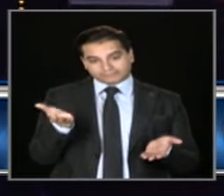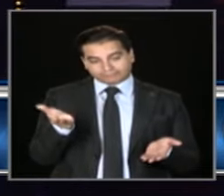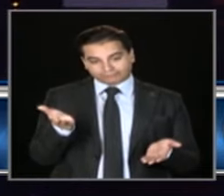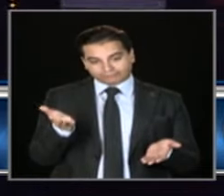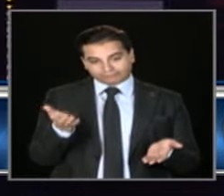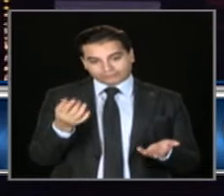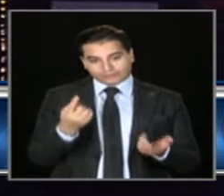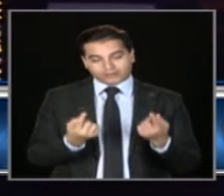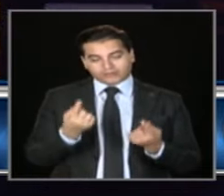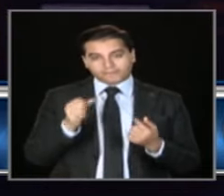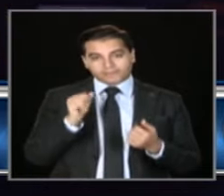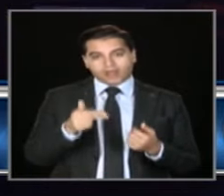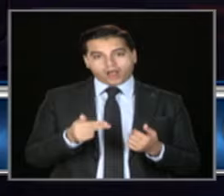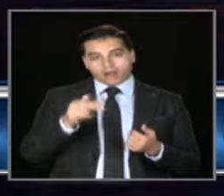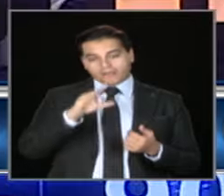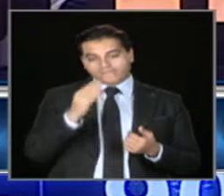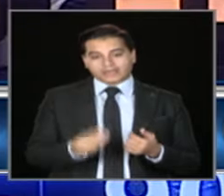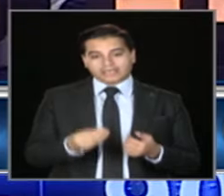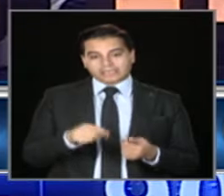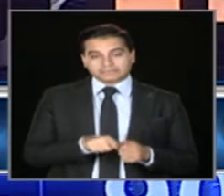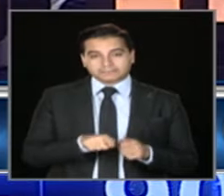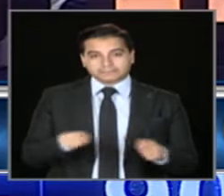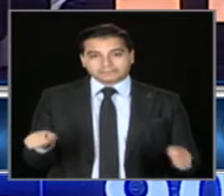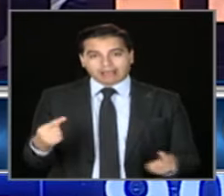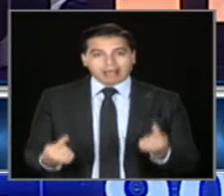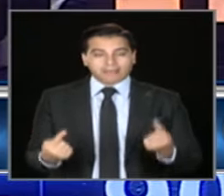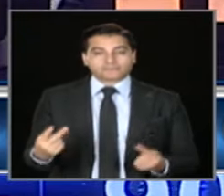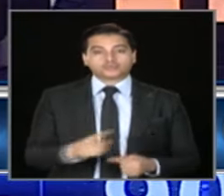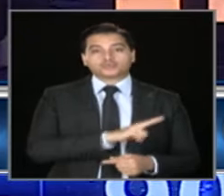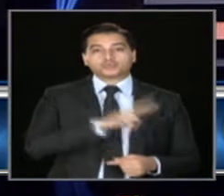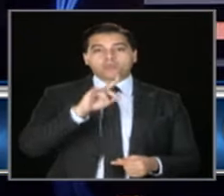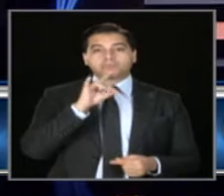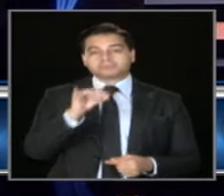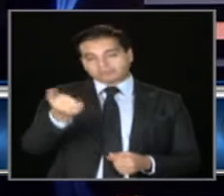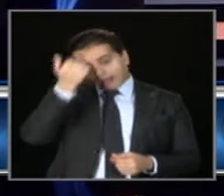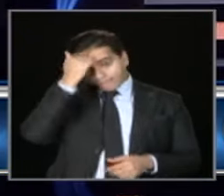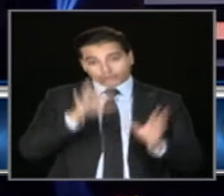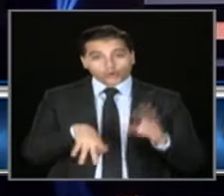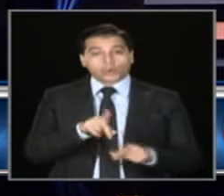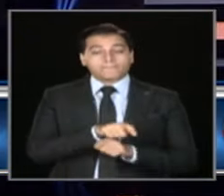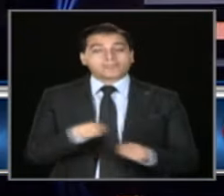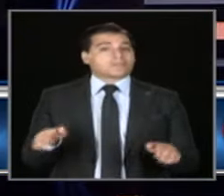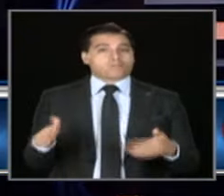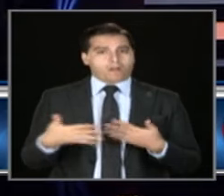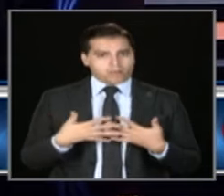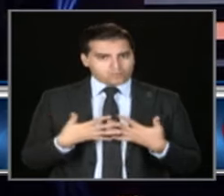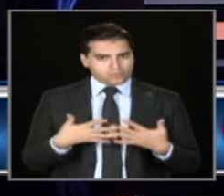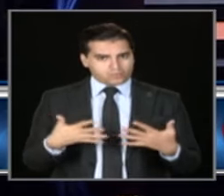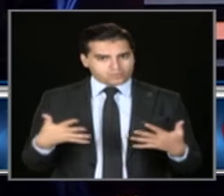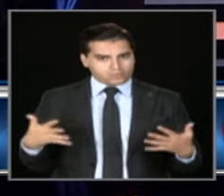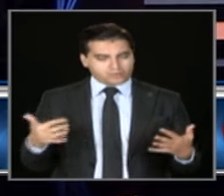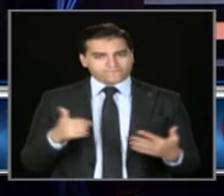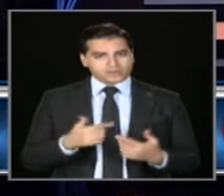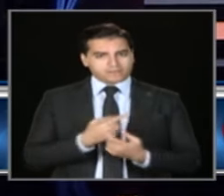افريقيا مساحه الغابه 750 ال متر مربع فيها